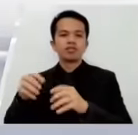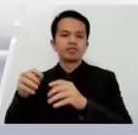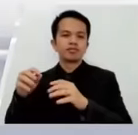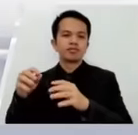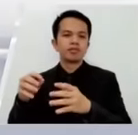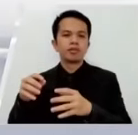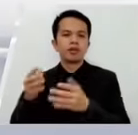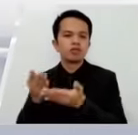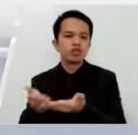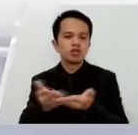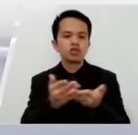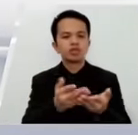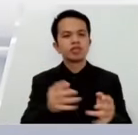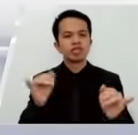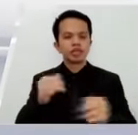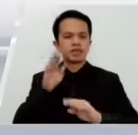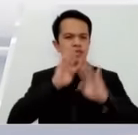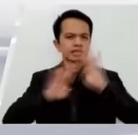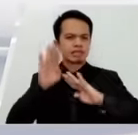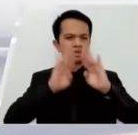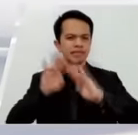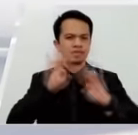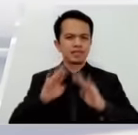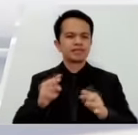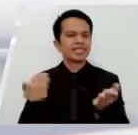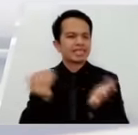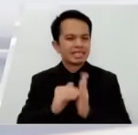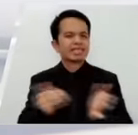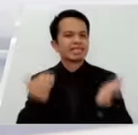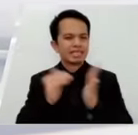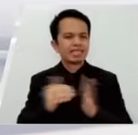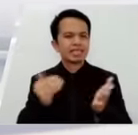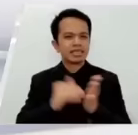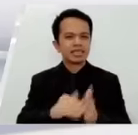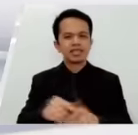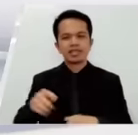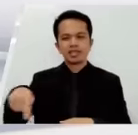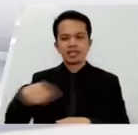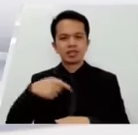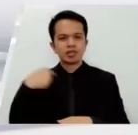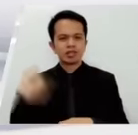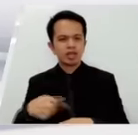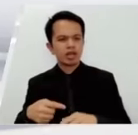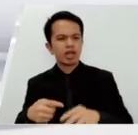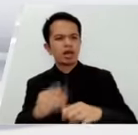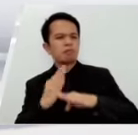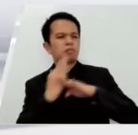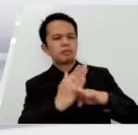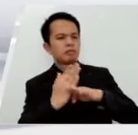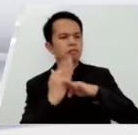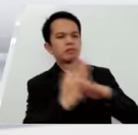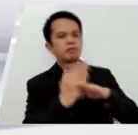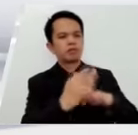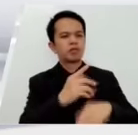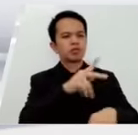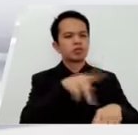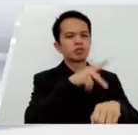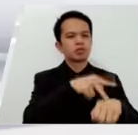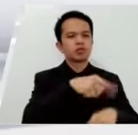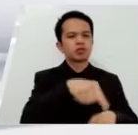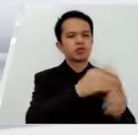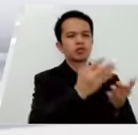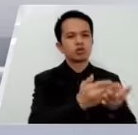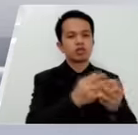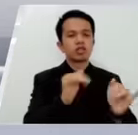daw na nakakabahala ang paulit-ulit na pagharang ng China sa mga sasakyang pandagat ng Pilipinas, gayon din sa pagsupply nito sa